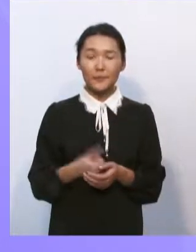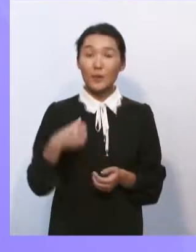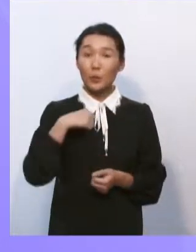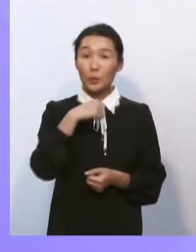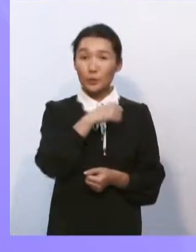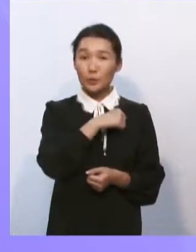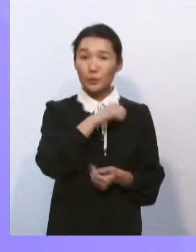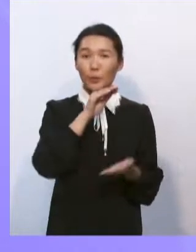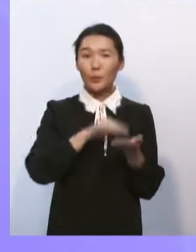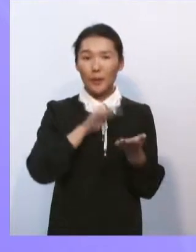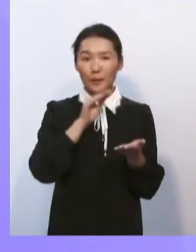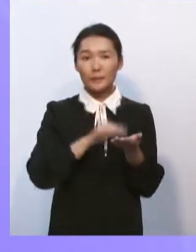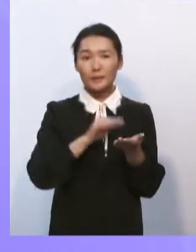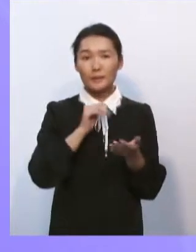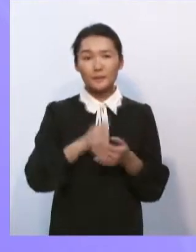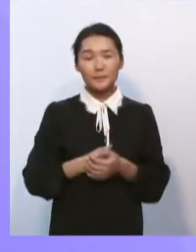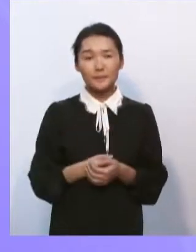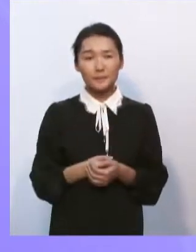Өзүбүздү баалайбыз.